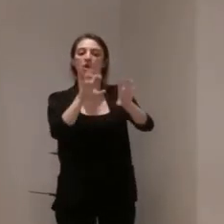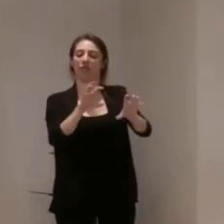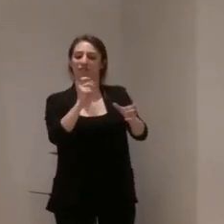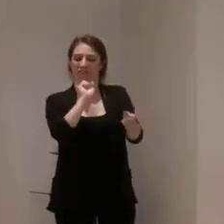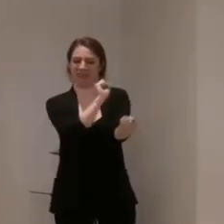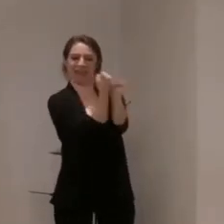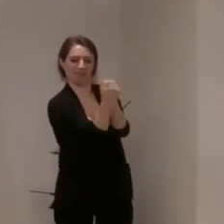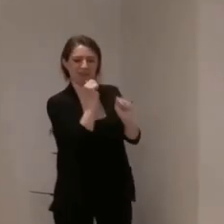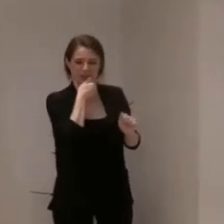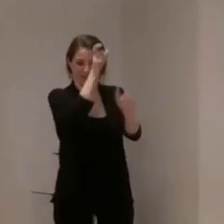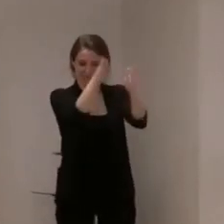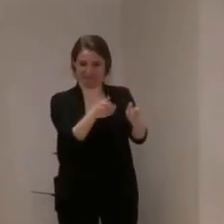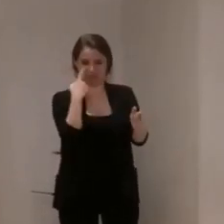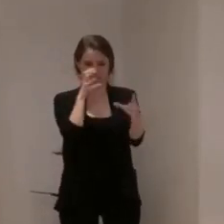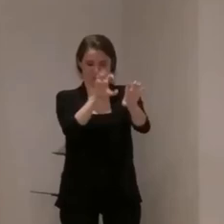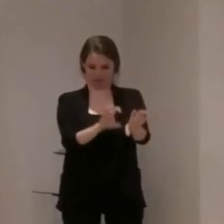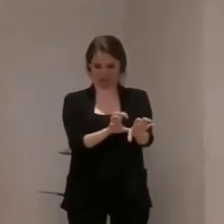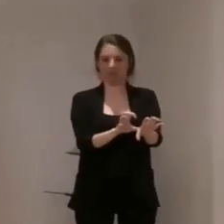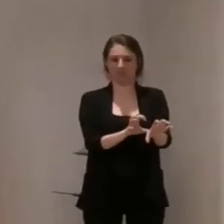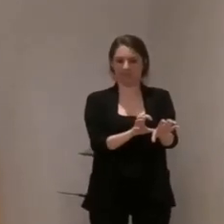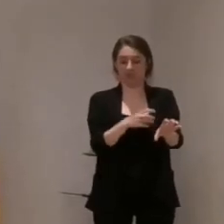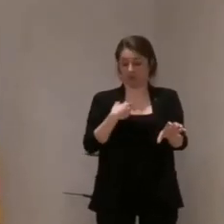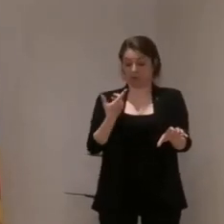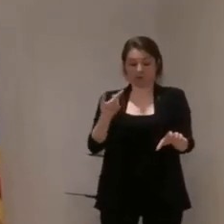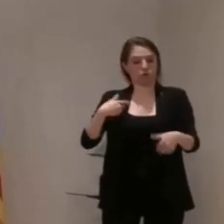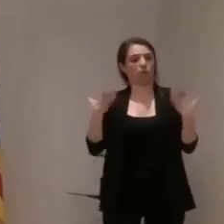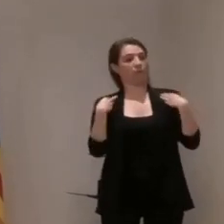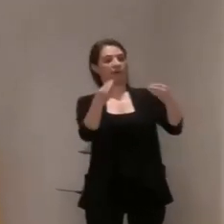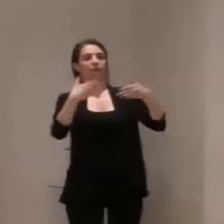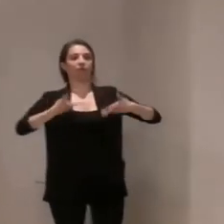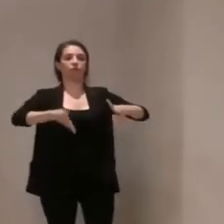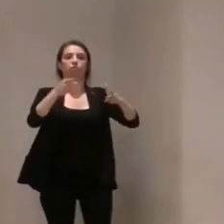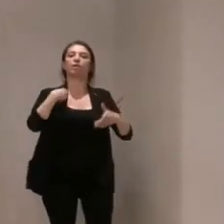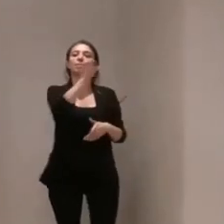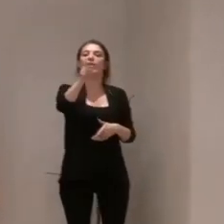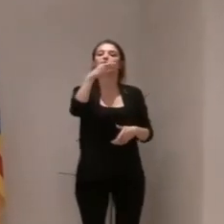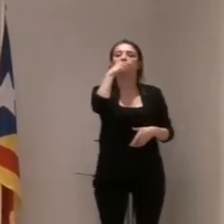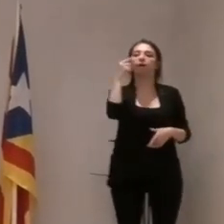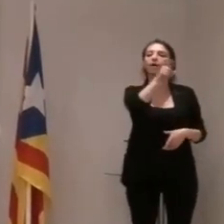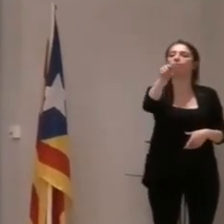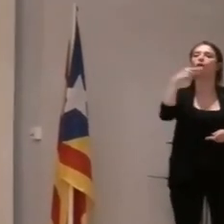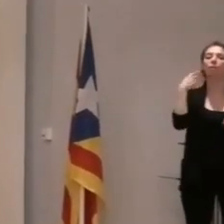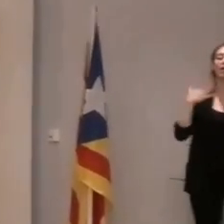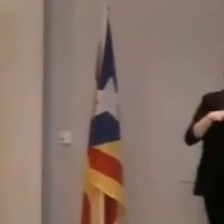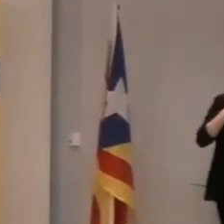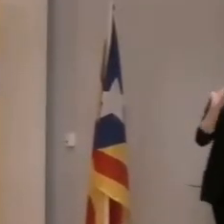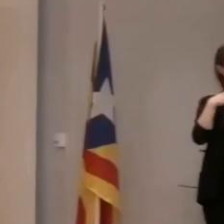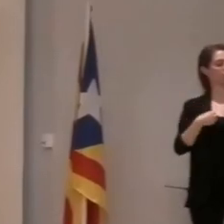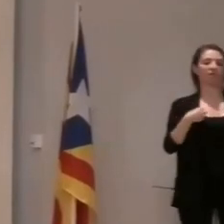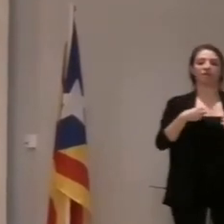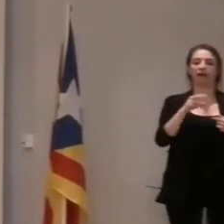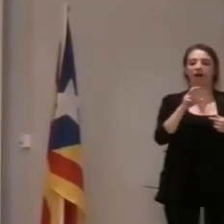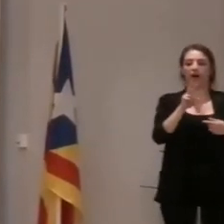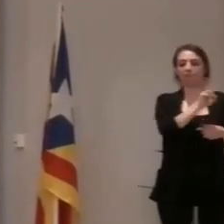buscar. No surt de la rambla i diu, escolta, va, els que van amb samarreta verda cap aquí. Va a